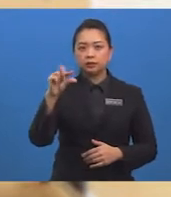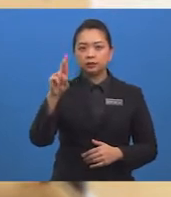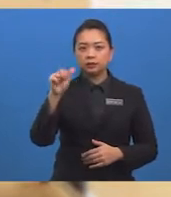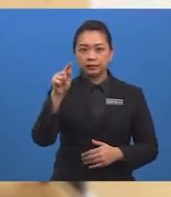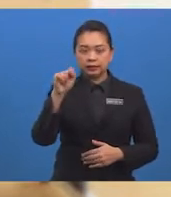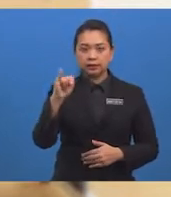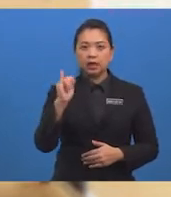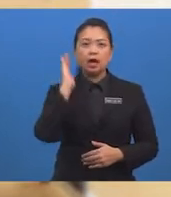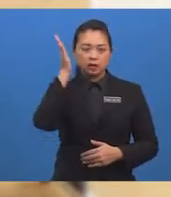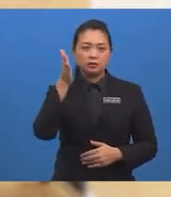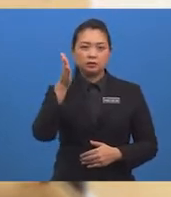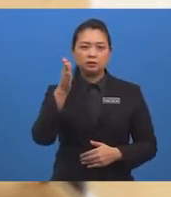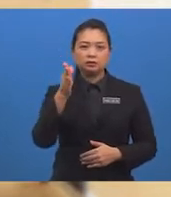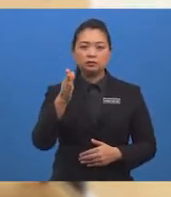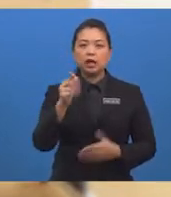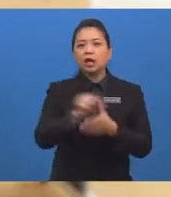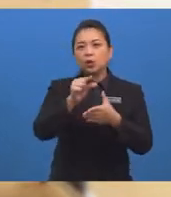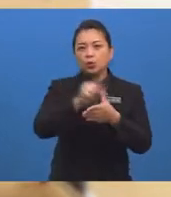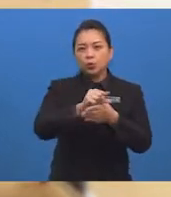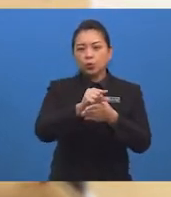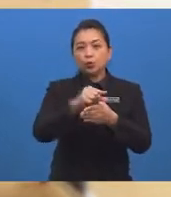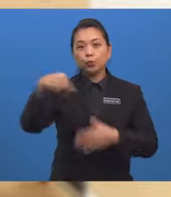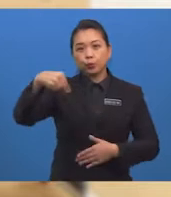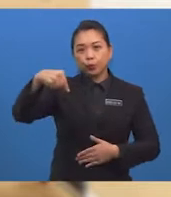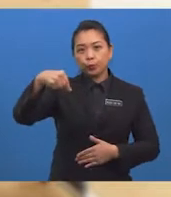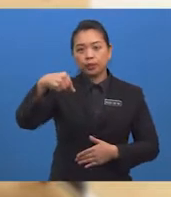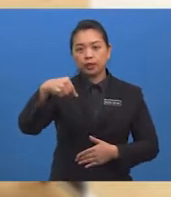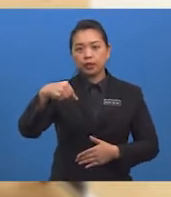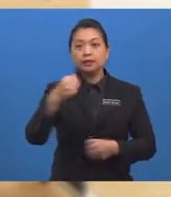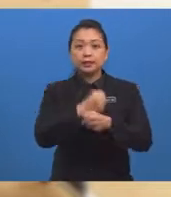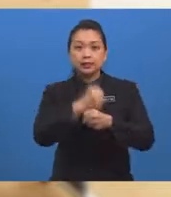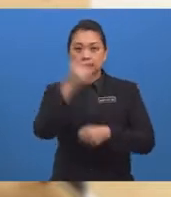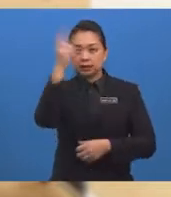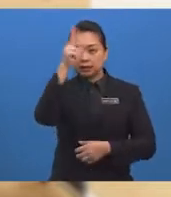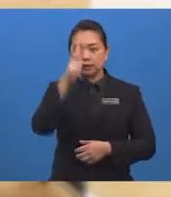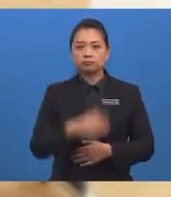perkhidmatan kerajaan sekaligus akan membebankan kerajaan.